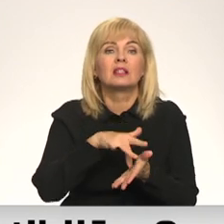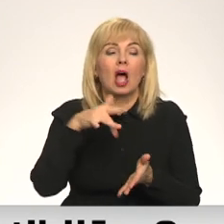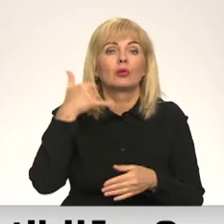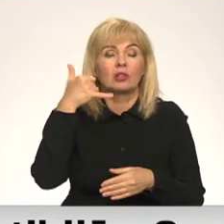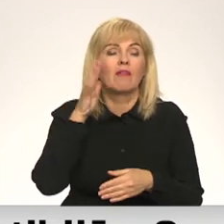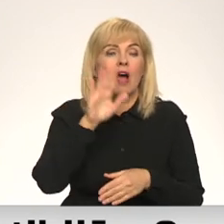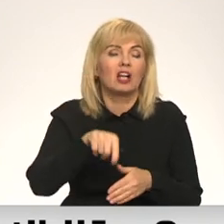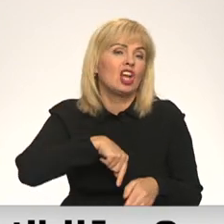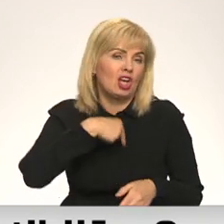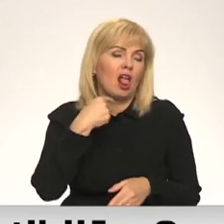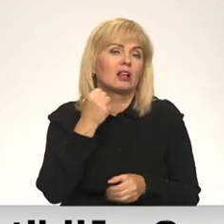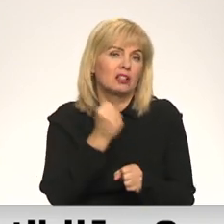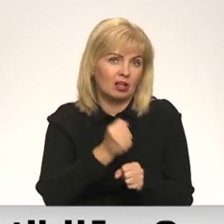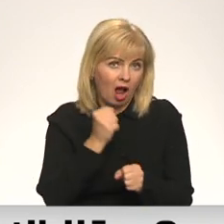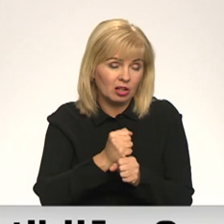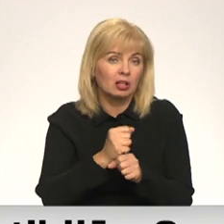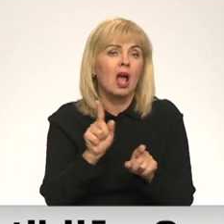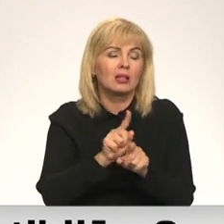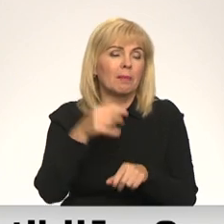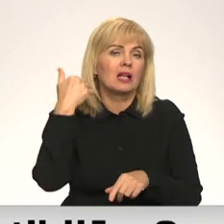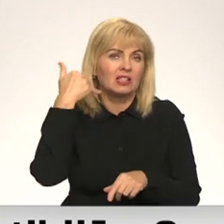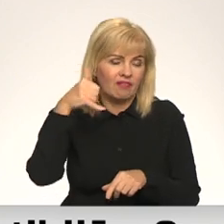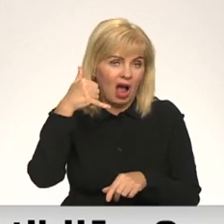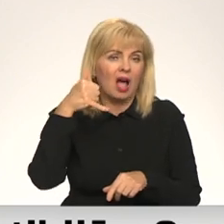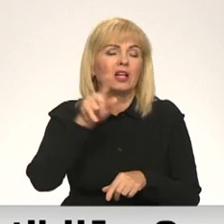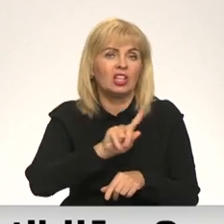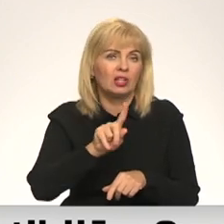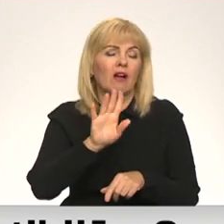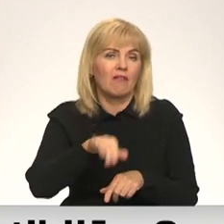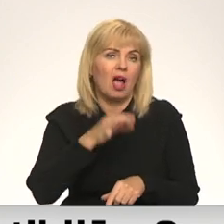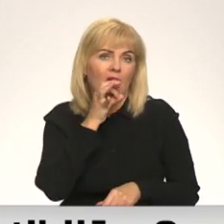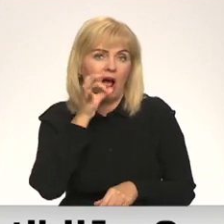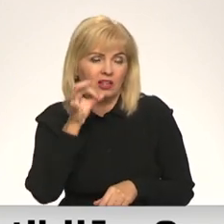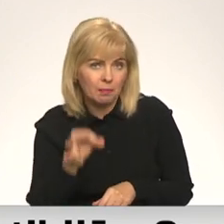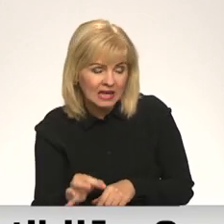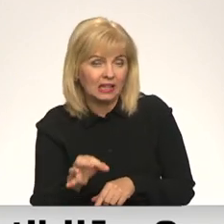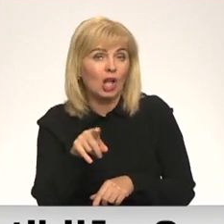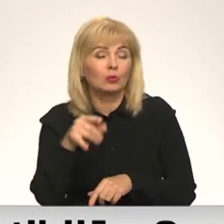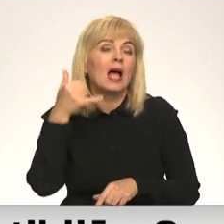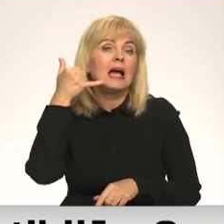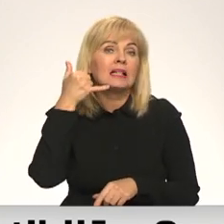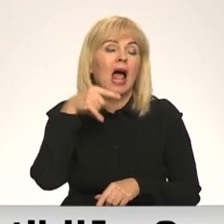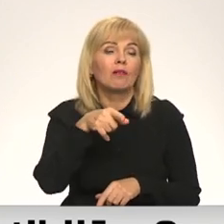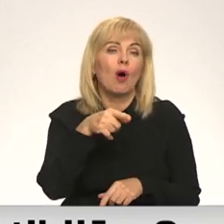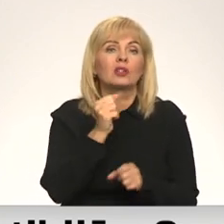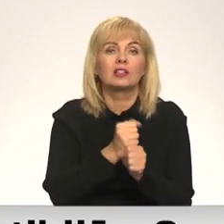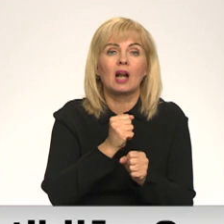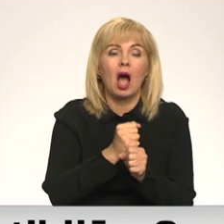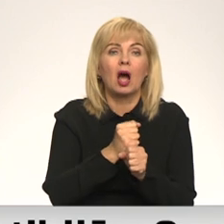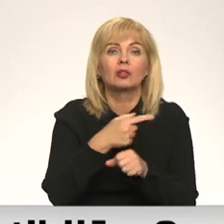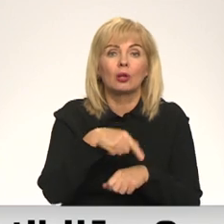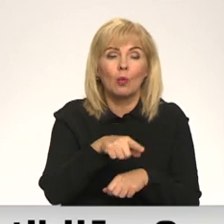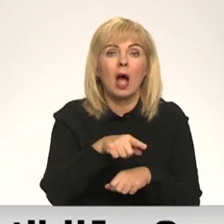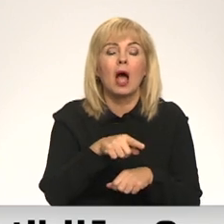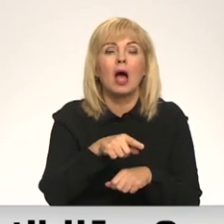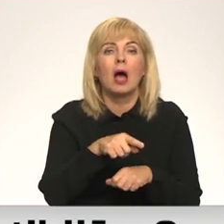ilgstoši var darboties, un visi zvani tiks vienalga pieņemt. Un ir arī tā telefona darbojās no vaistrāvas